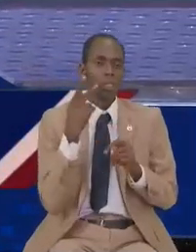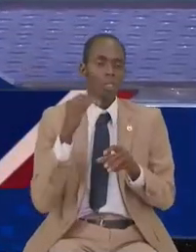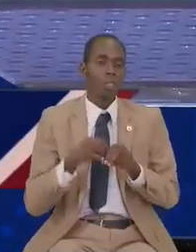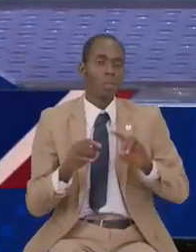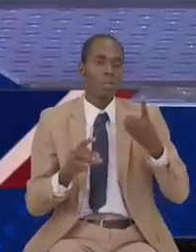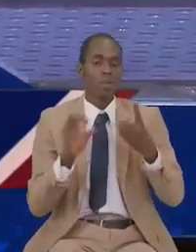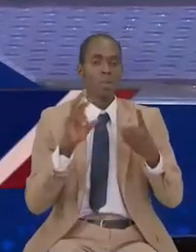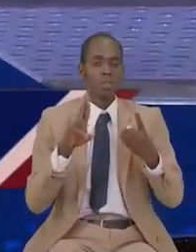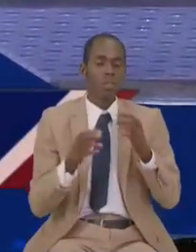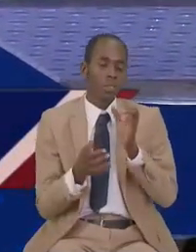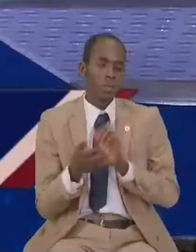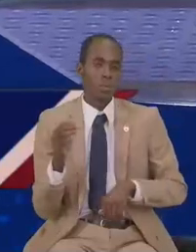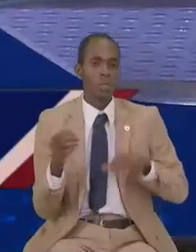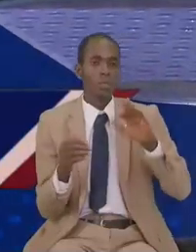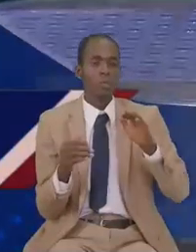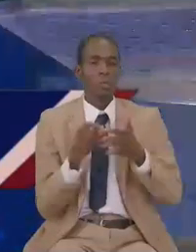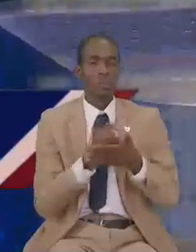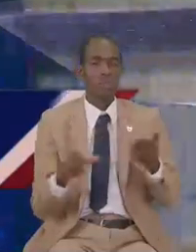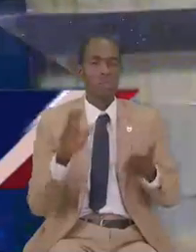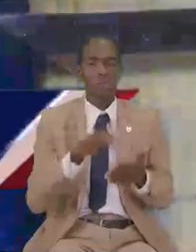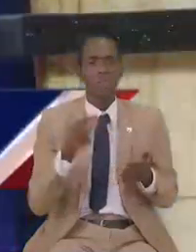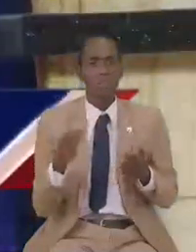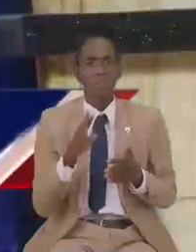Corinthiens 15, 33.